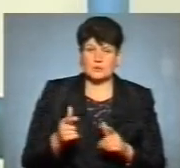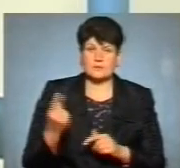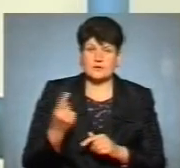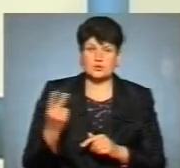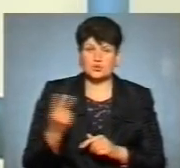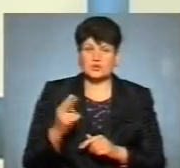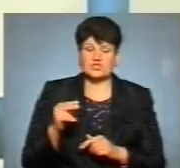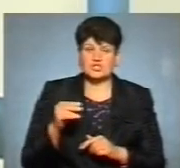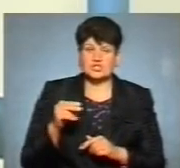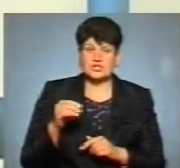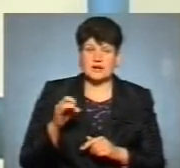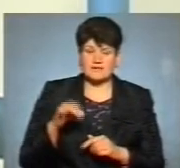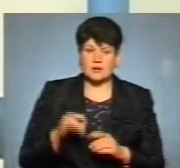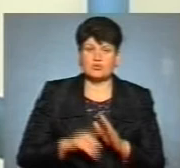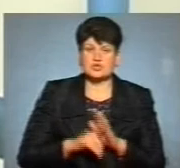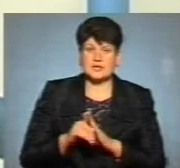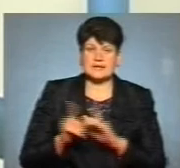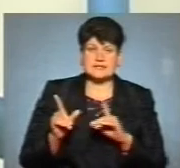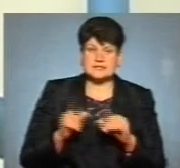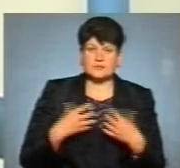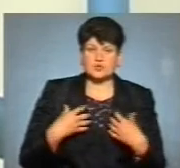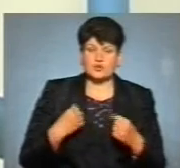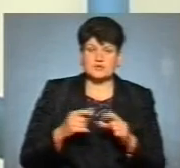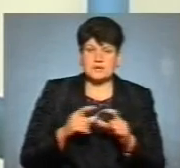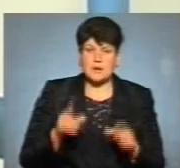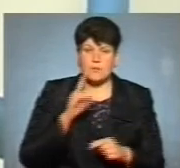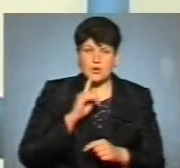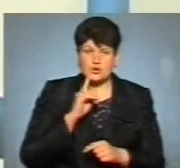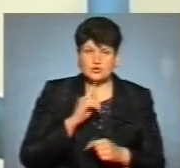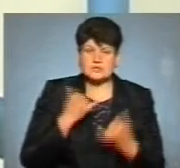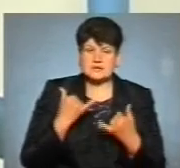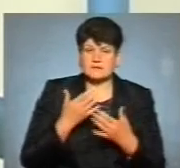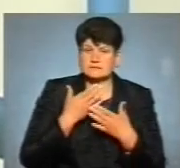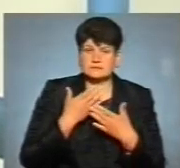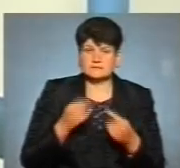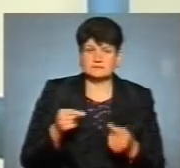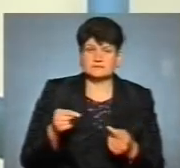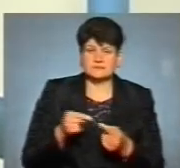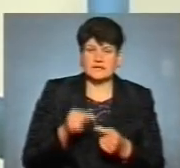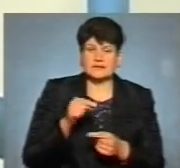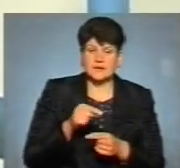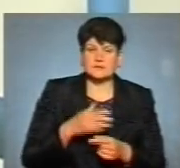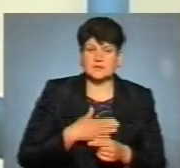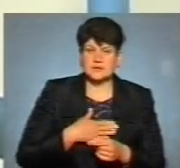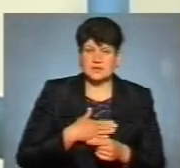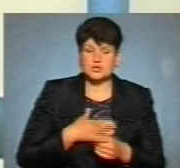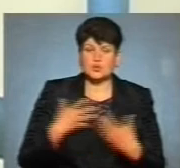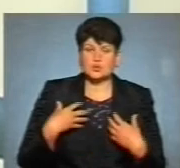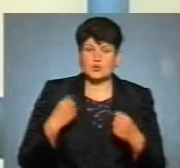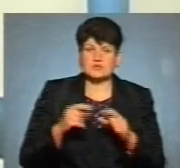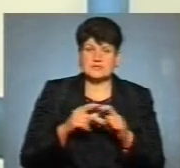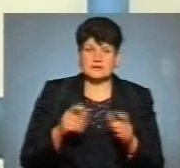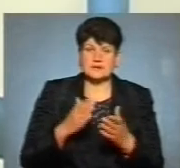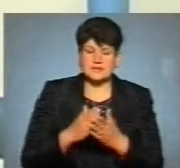червня починали заїзди безпосередньо в оздоровчі заклади. Зараз поки що є невизначеність, але там, де наші є оздоровчі заклади, є